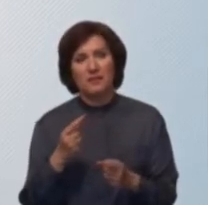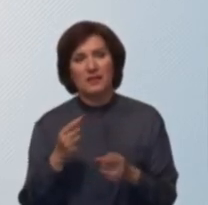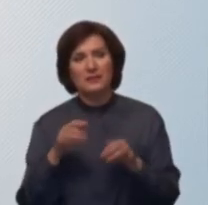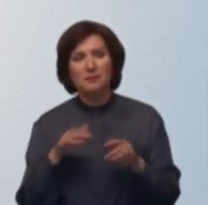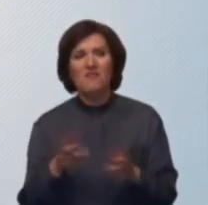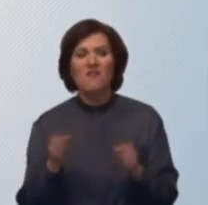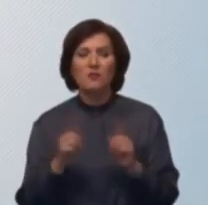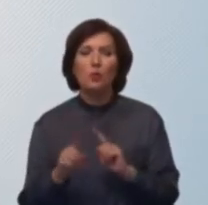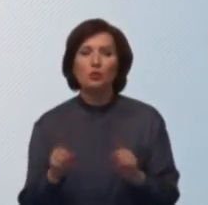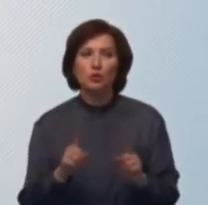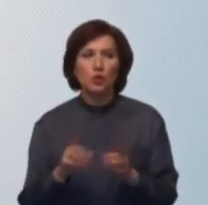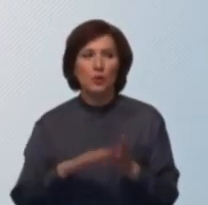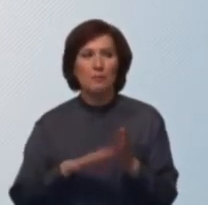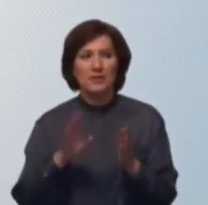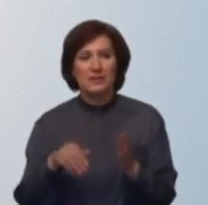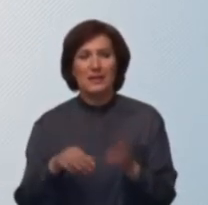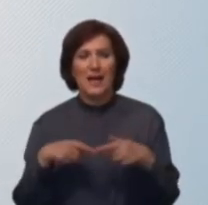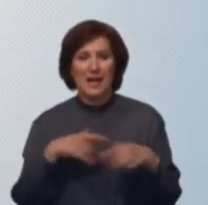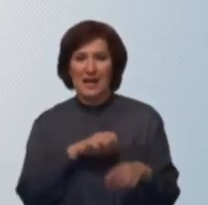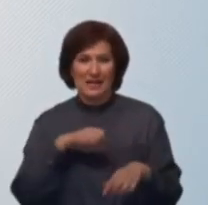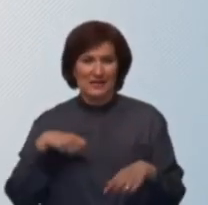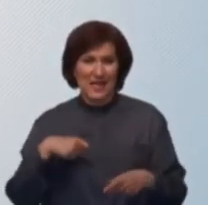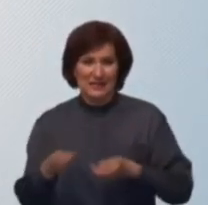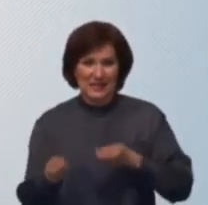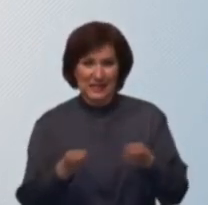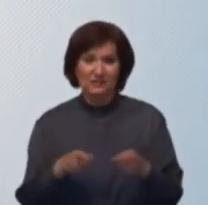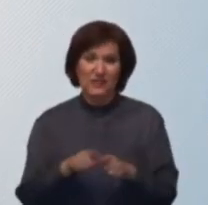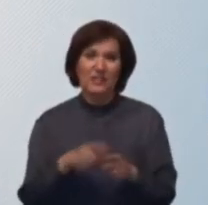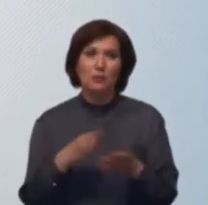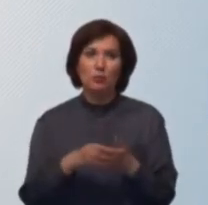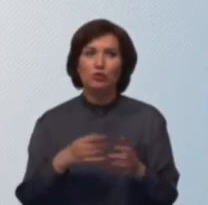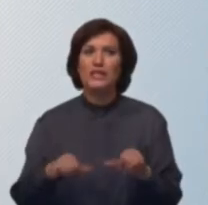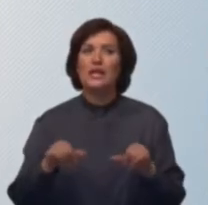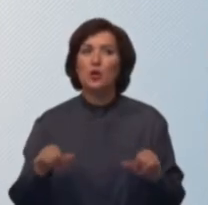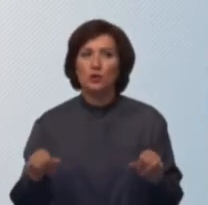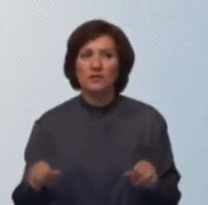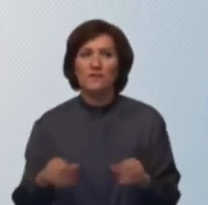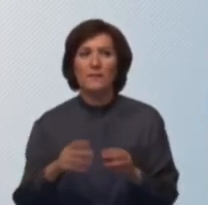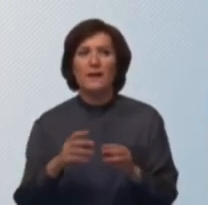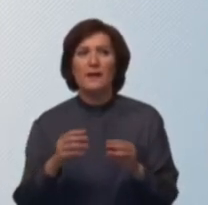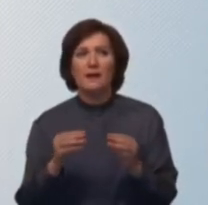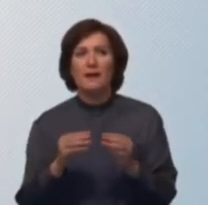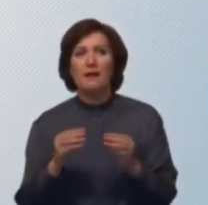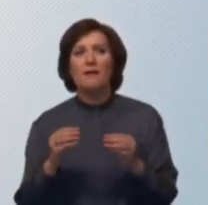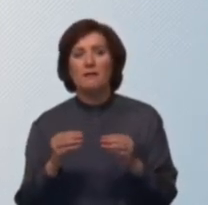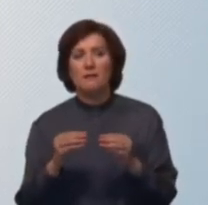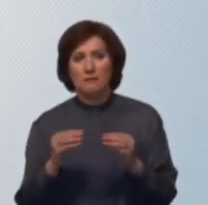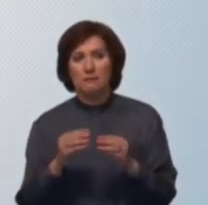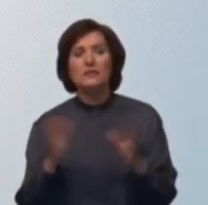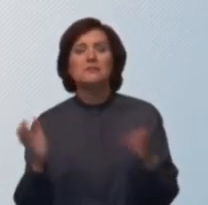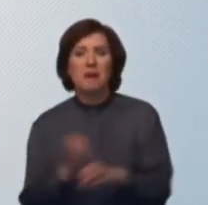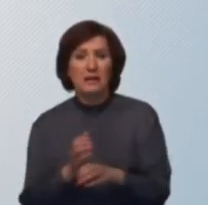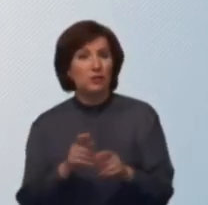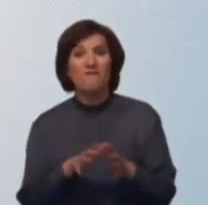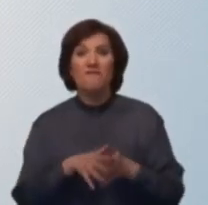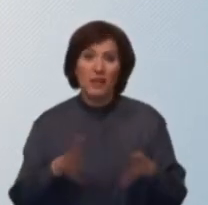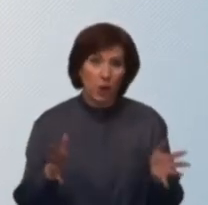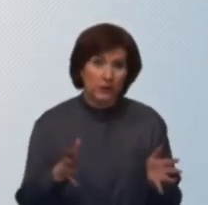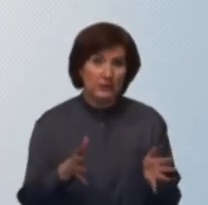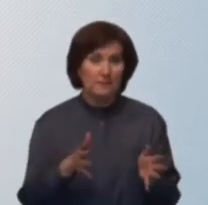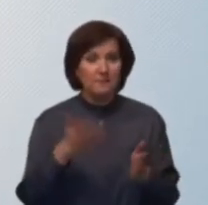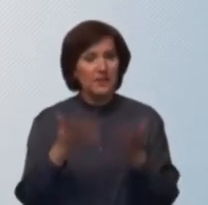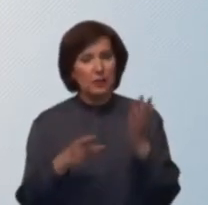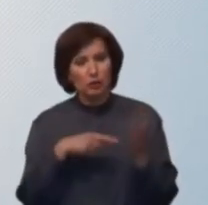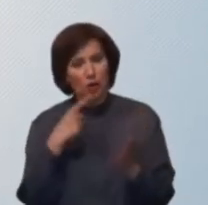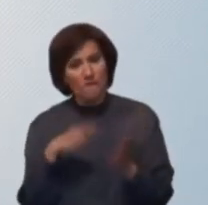справа в тому, що після децентралізації все-таки бюджети розвитку в десятки іноді раз виросли. І